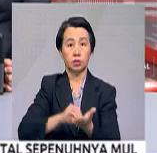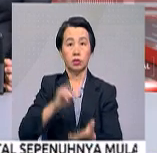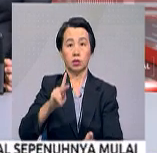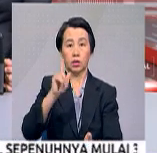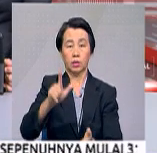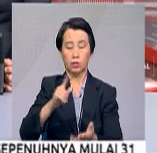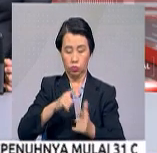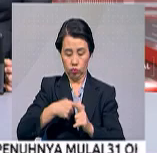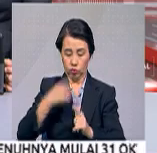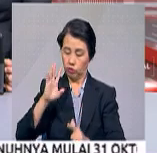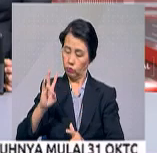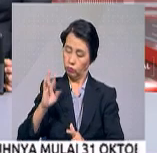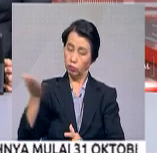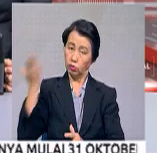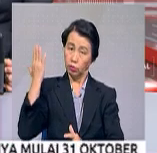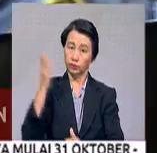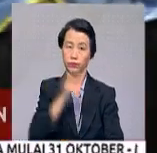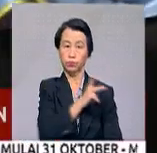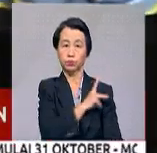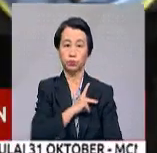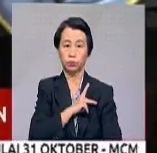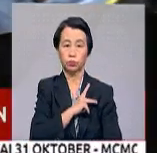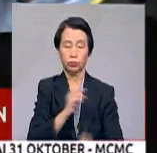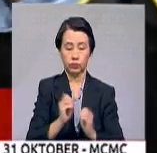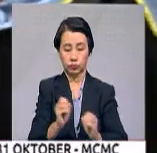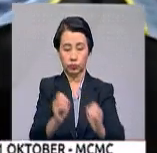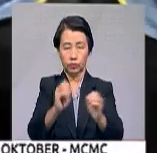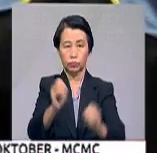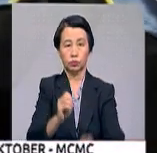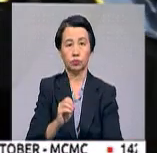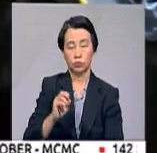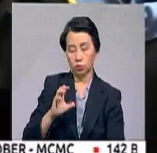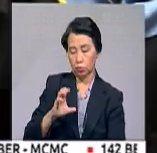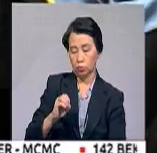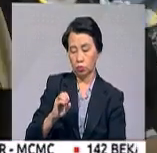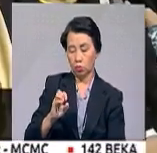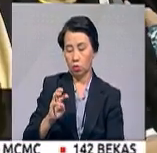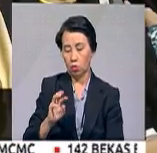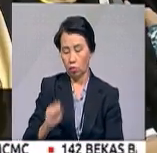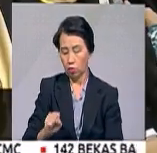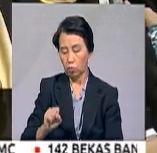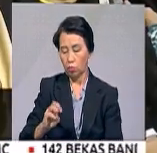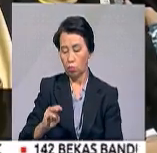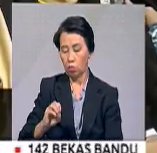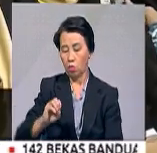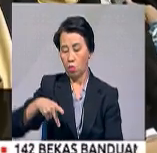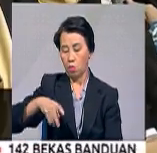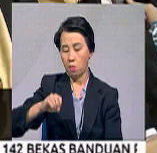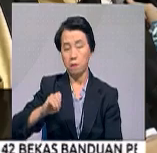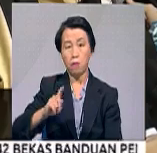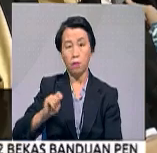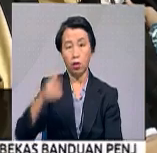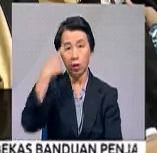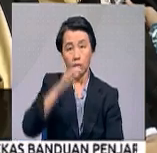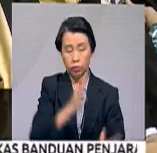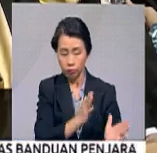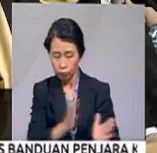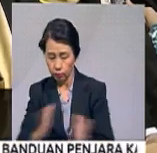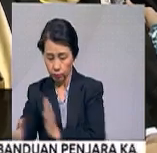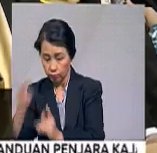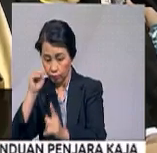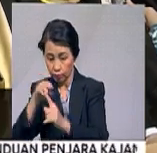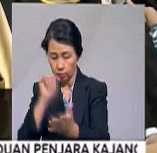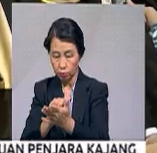Lumpur Julai lalu. Ketua Pegawai Operasi Kumpulan Cosmopoint Najmi Nordin berkata, bagi merealisasikan matlamat